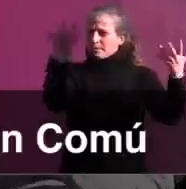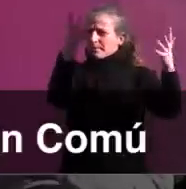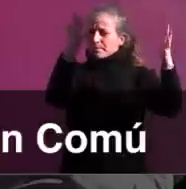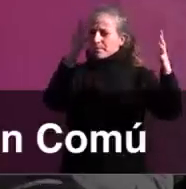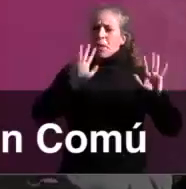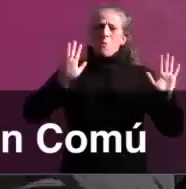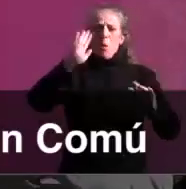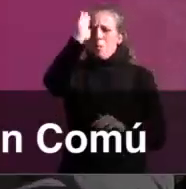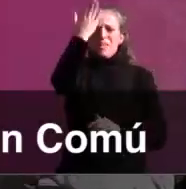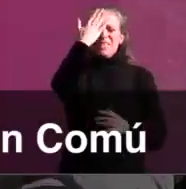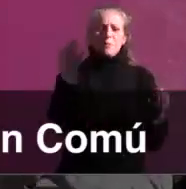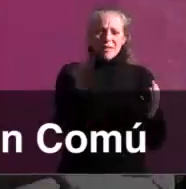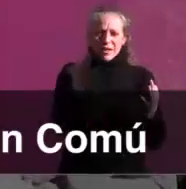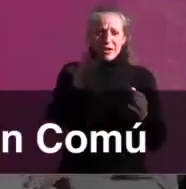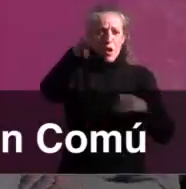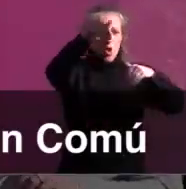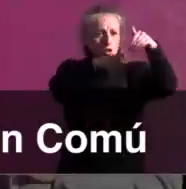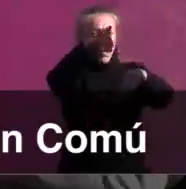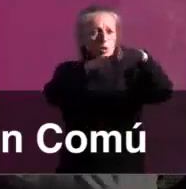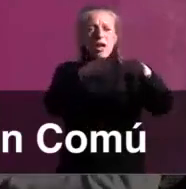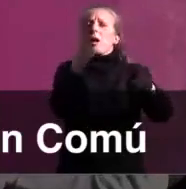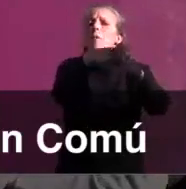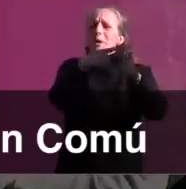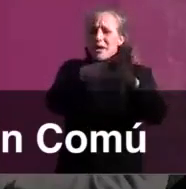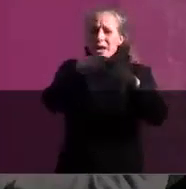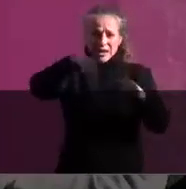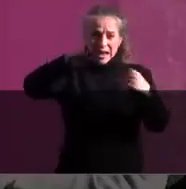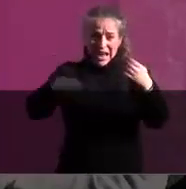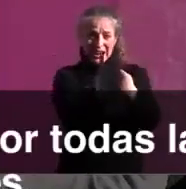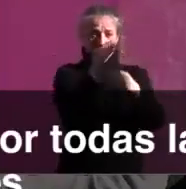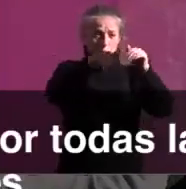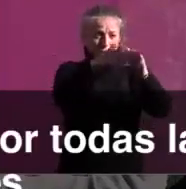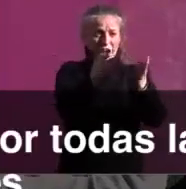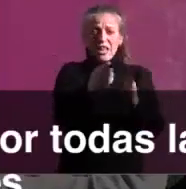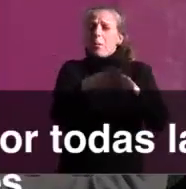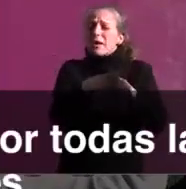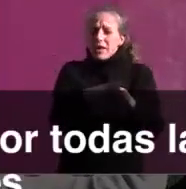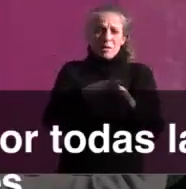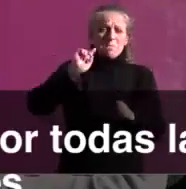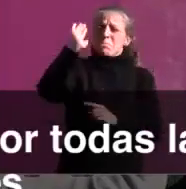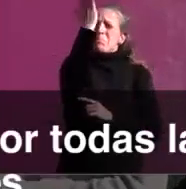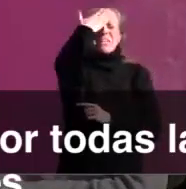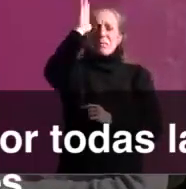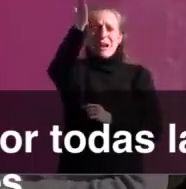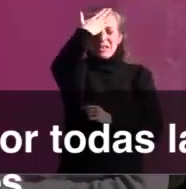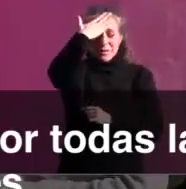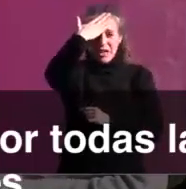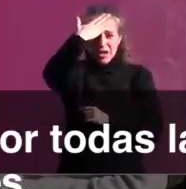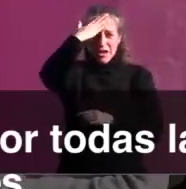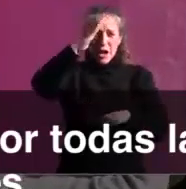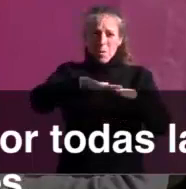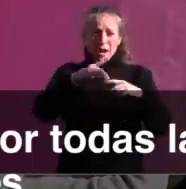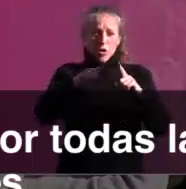Però sobretot, per què votar Catalunya en Comú Podem? Sobretot, sobretot, per superar d'una vegada per totes